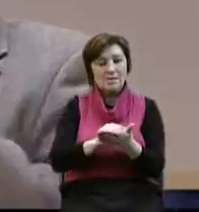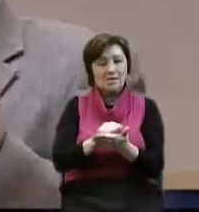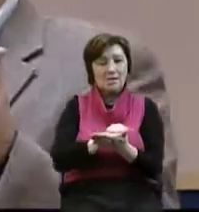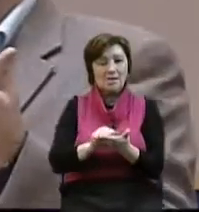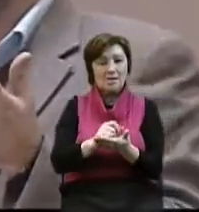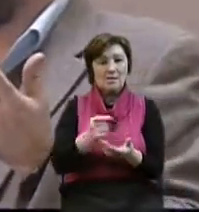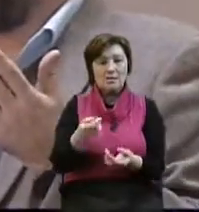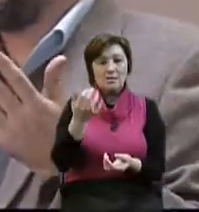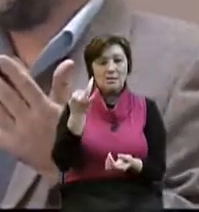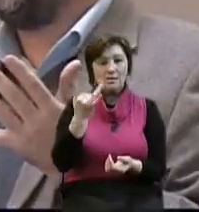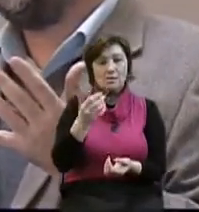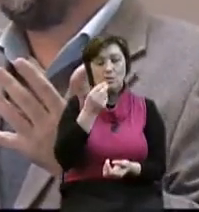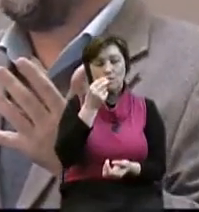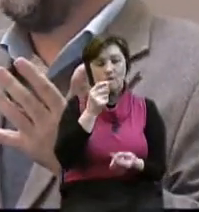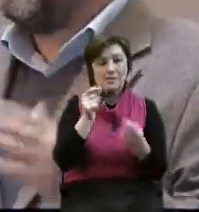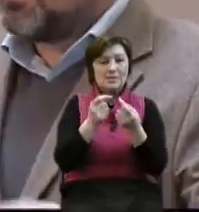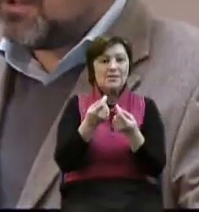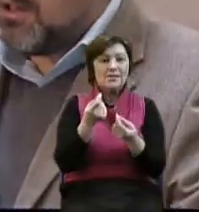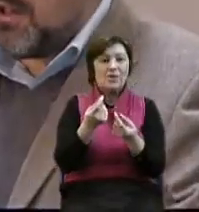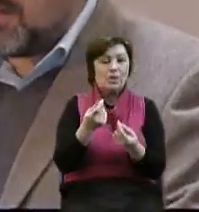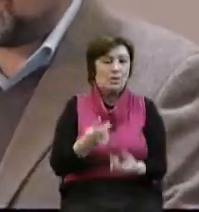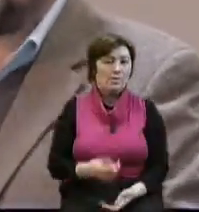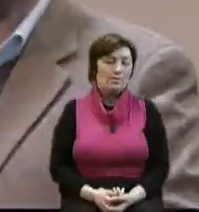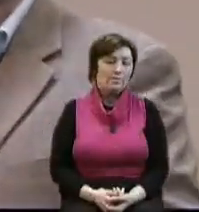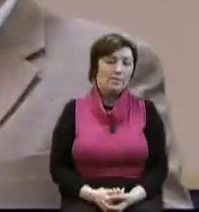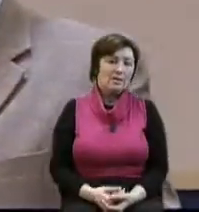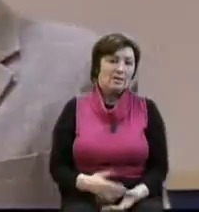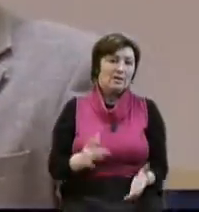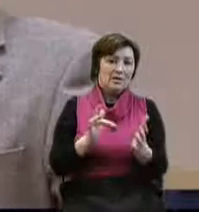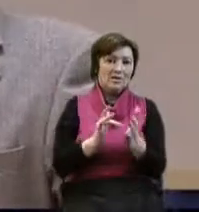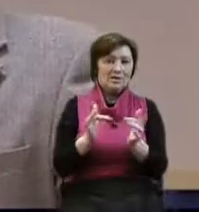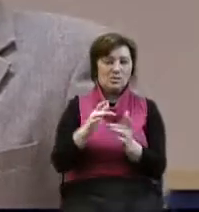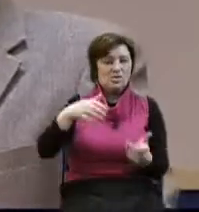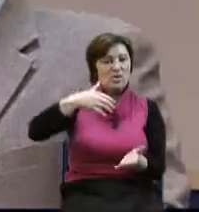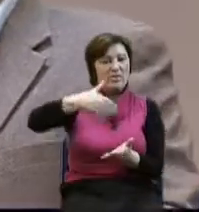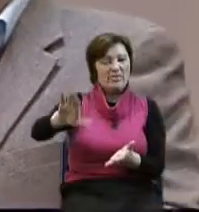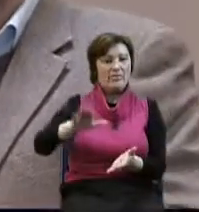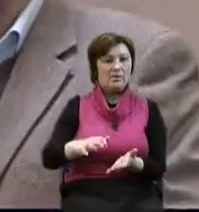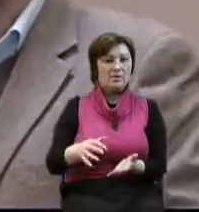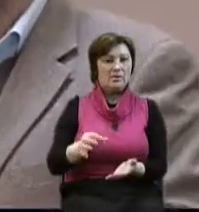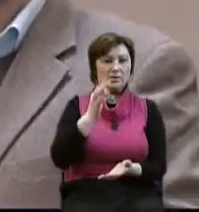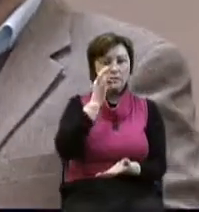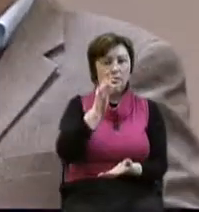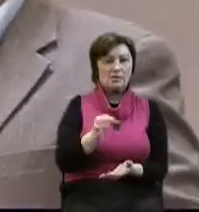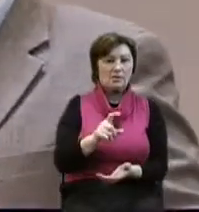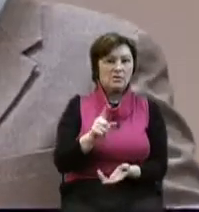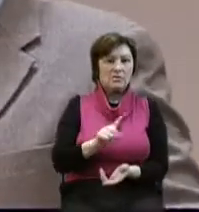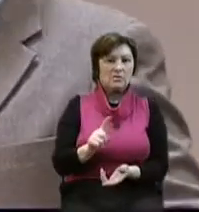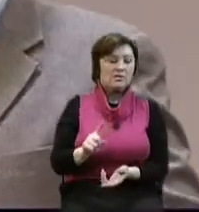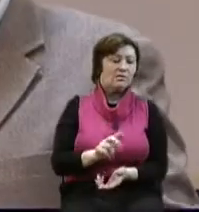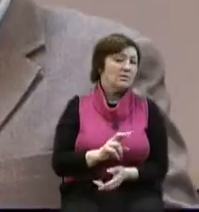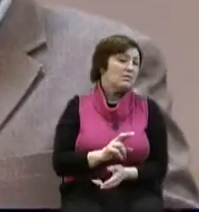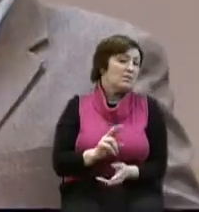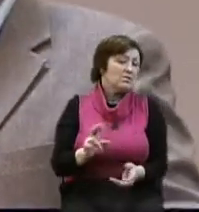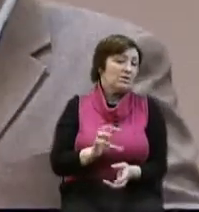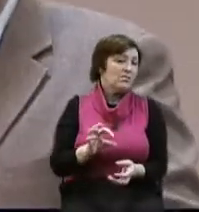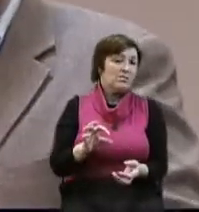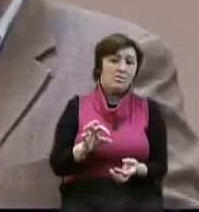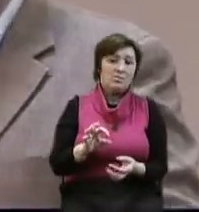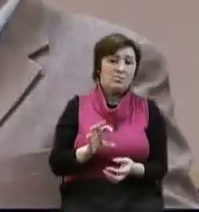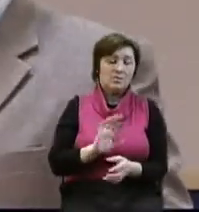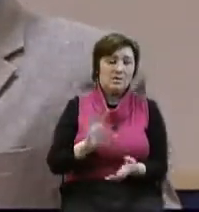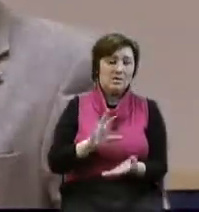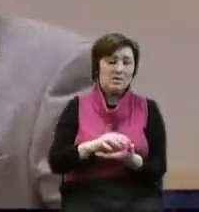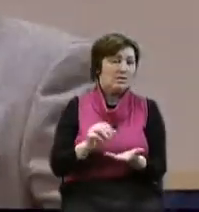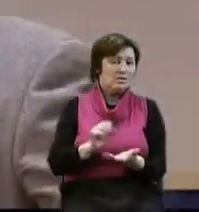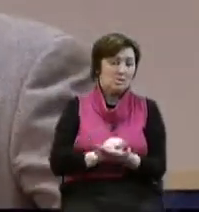и кушать зерно. Иисус отверг их притязания и сказал, что Он никоим образом не нарушает субботы,